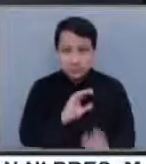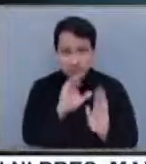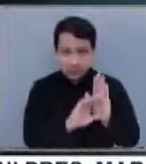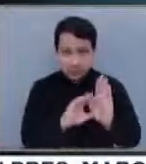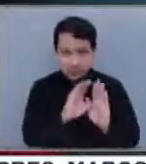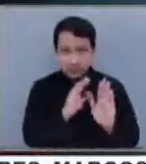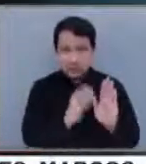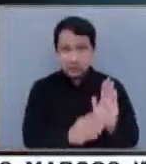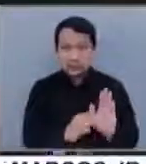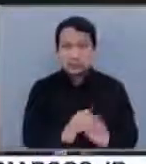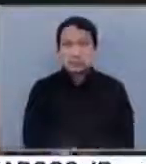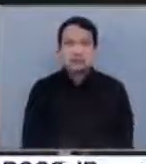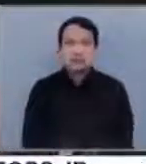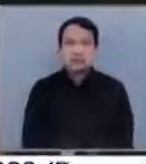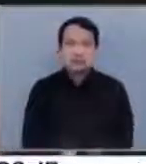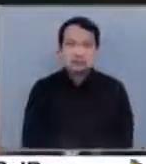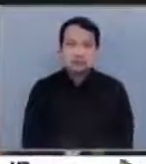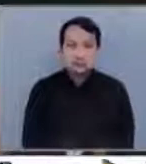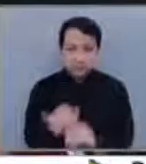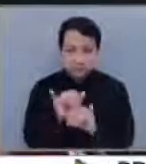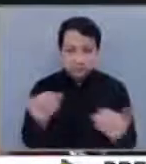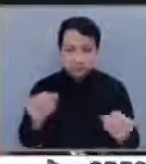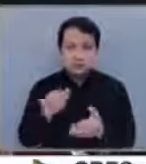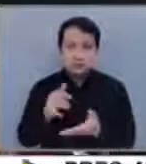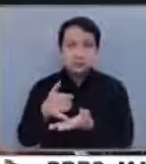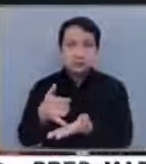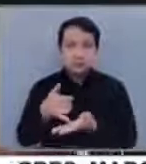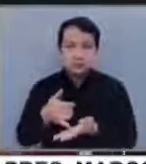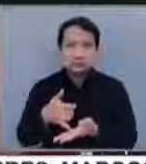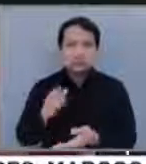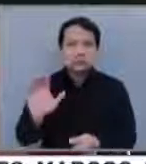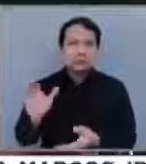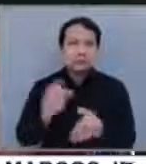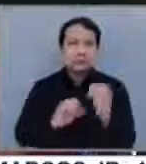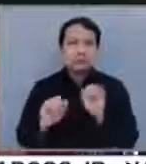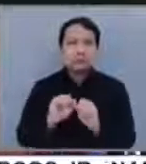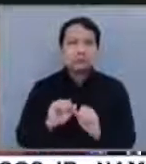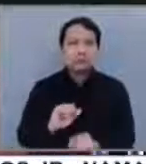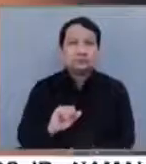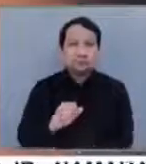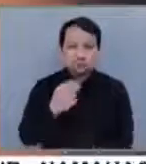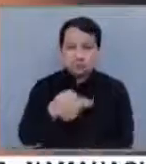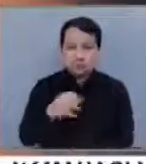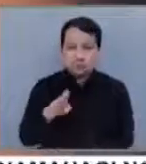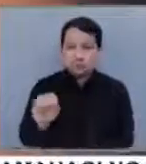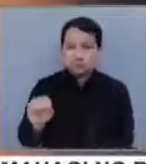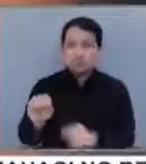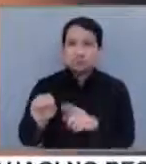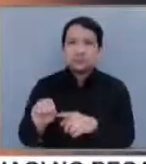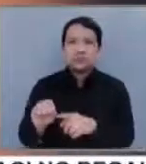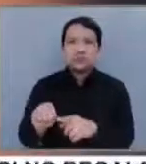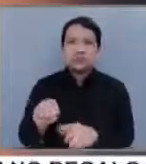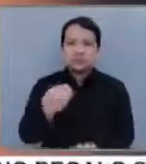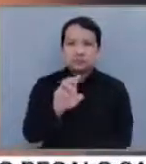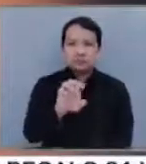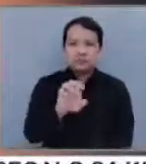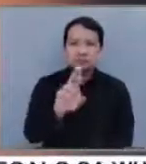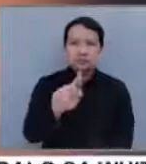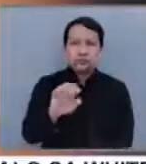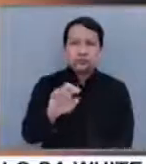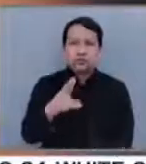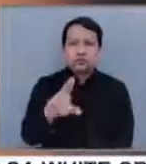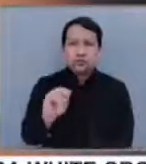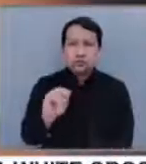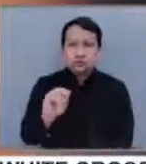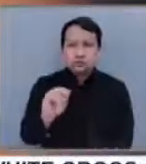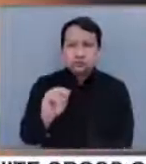inuwi muli ni Zendaya ang parehong award para naman sa pagganap niya sa HBO series na Euphoria 2020 nang unang